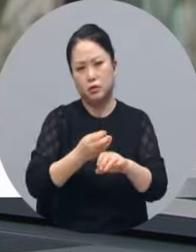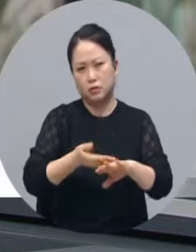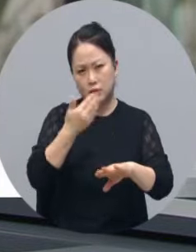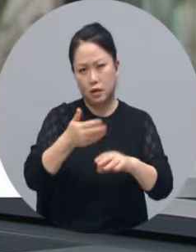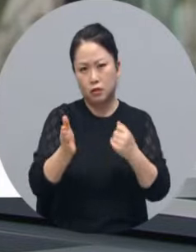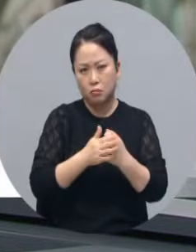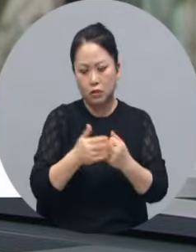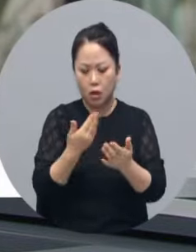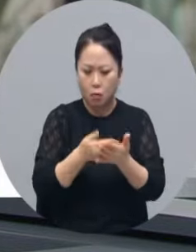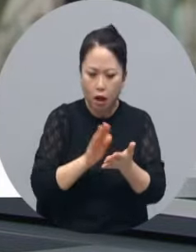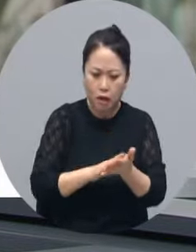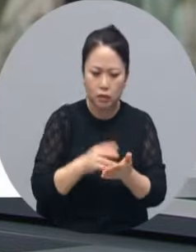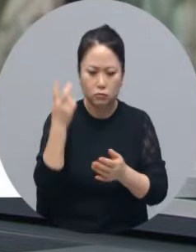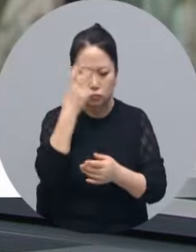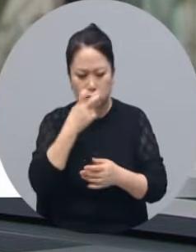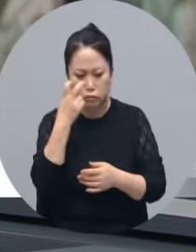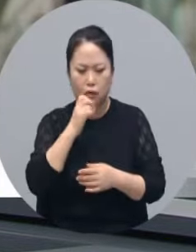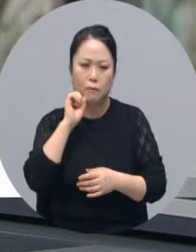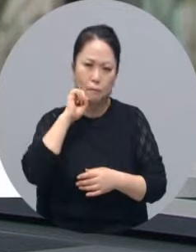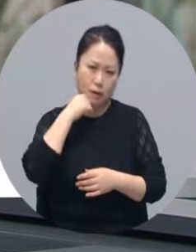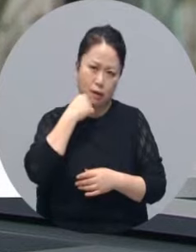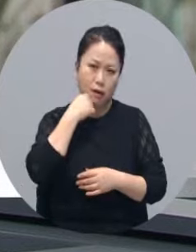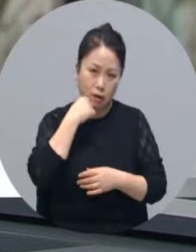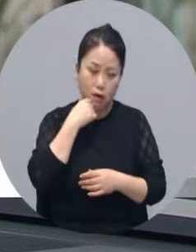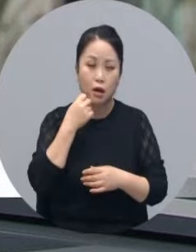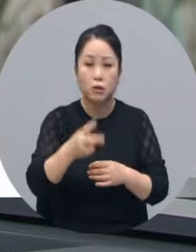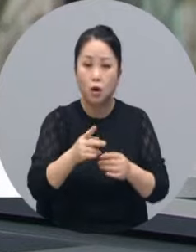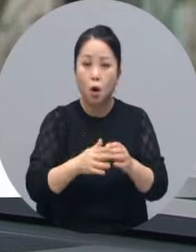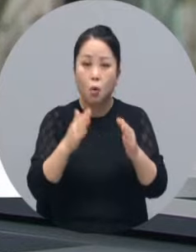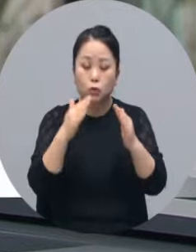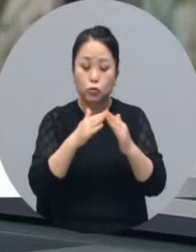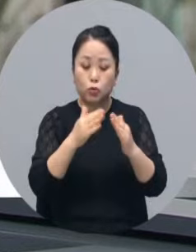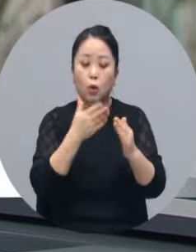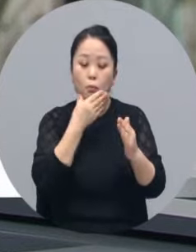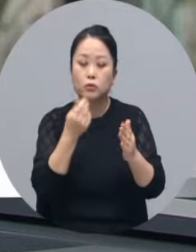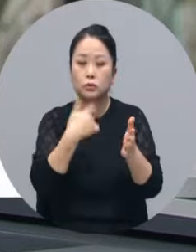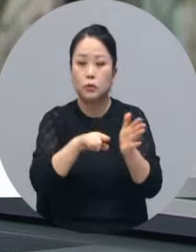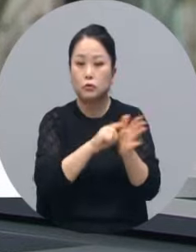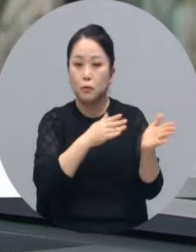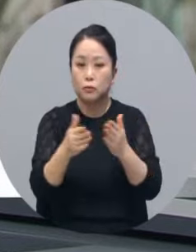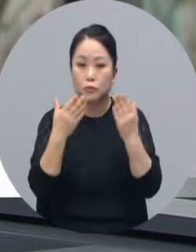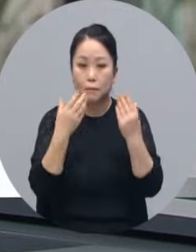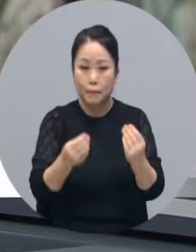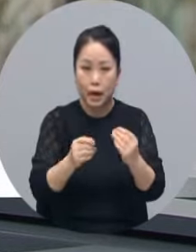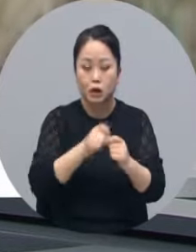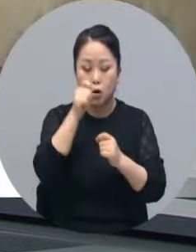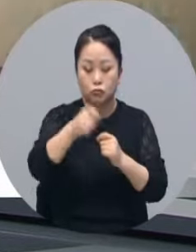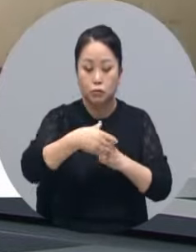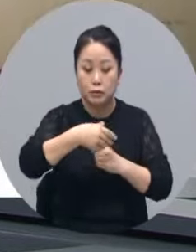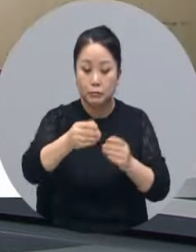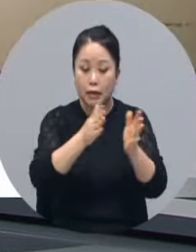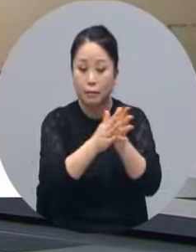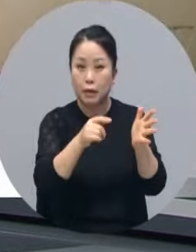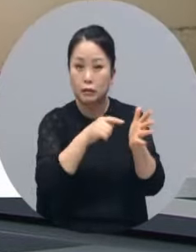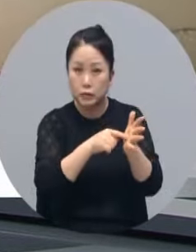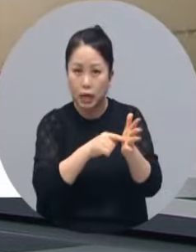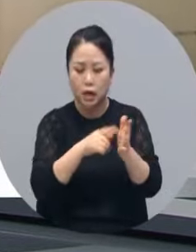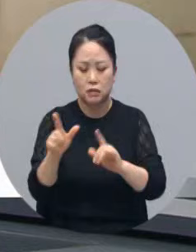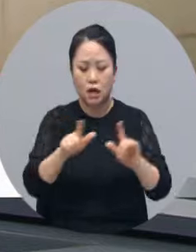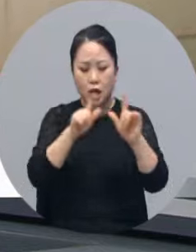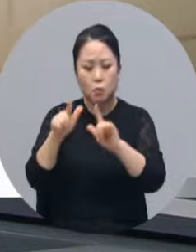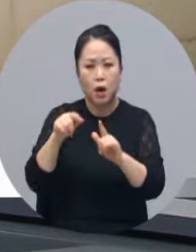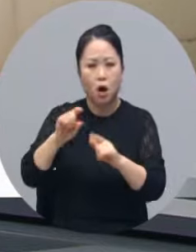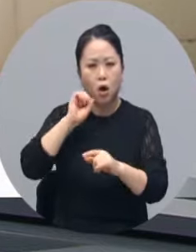상황입니다. 당초 주거 복지를 위해서 마련된 영구 임대주택이 오히려 저소득층의 사회적 고립을